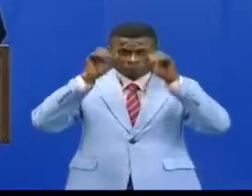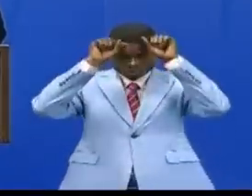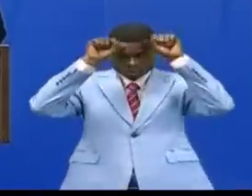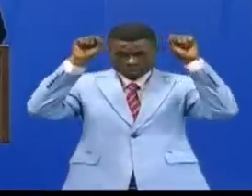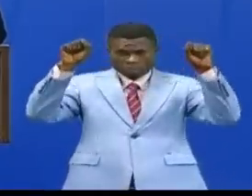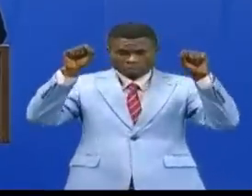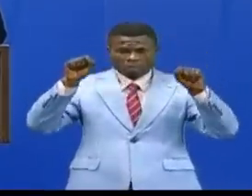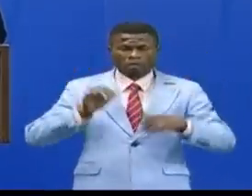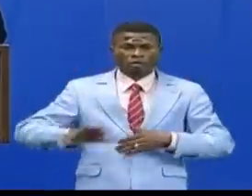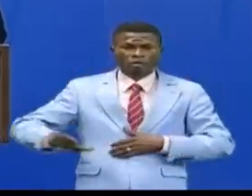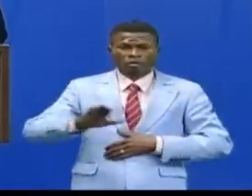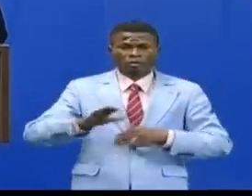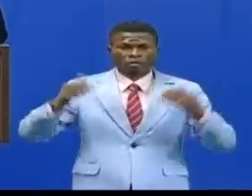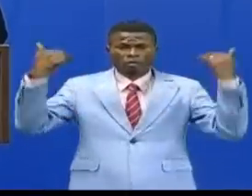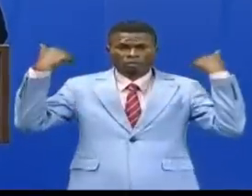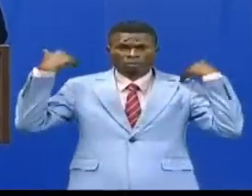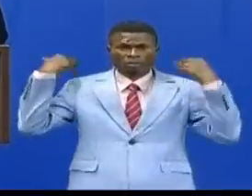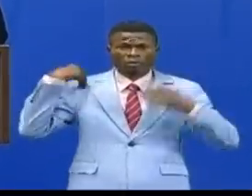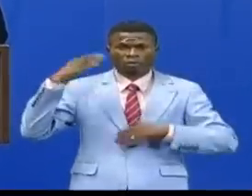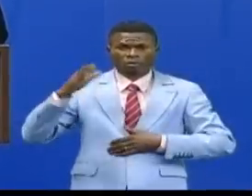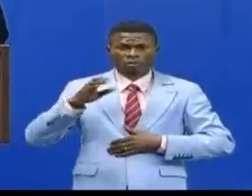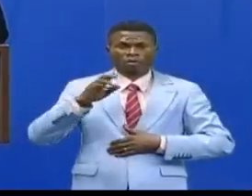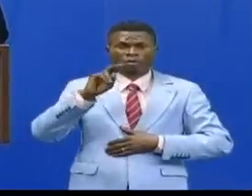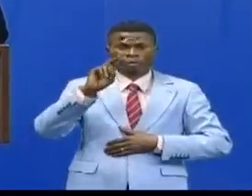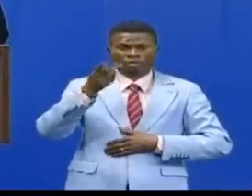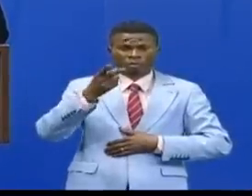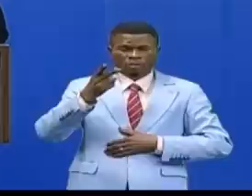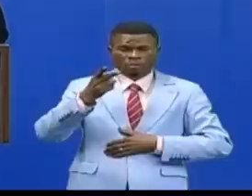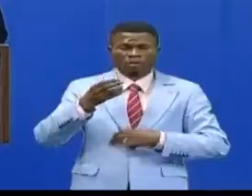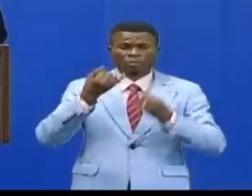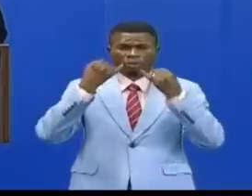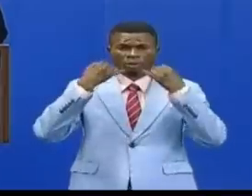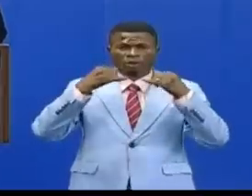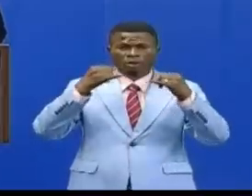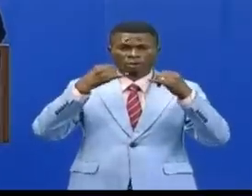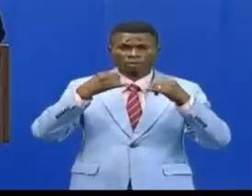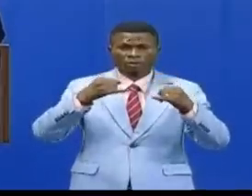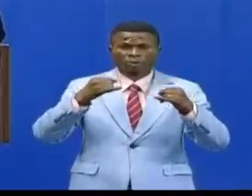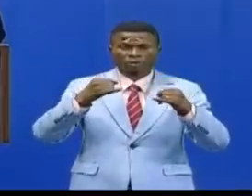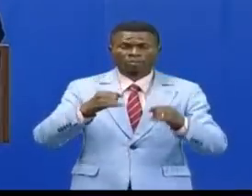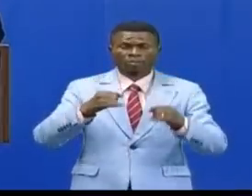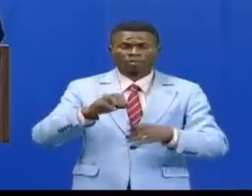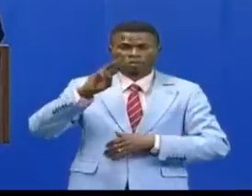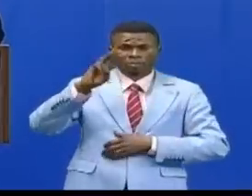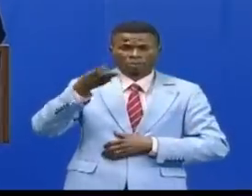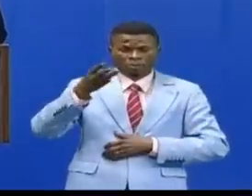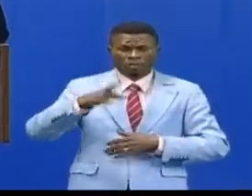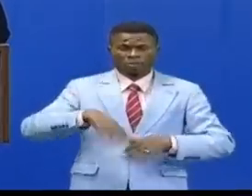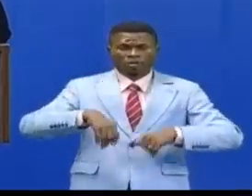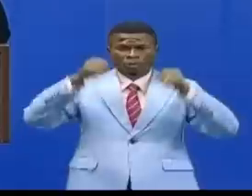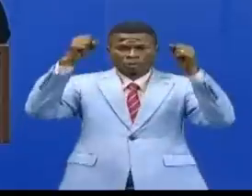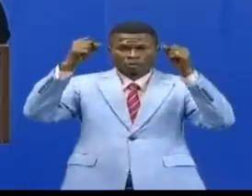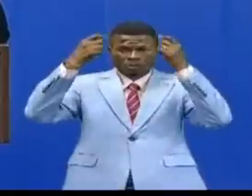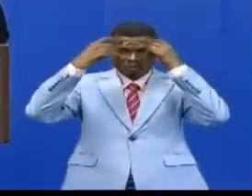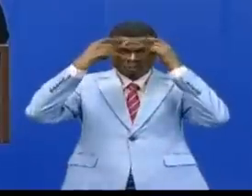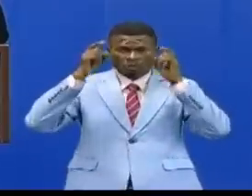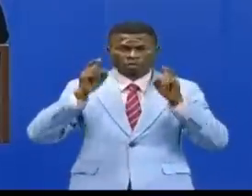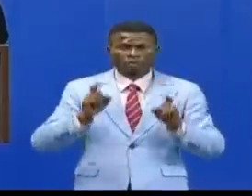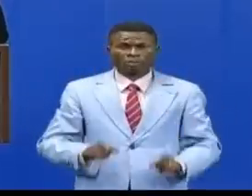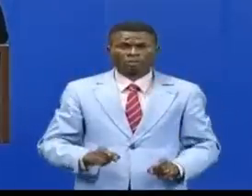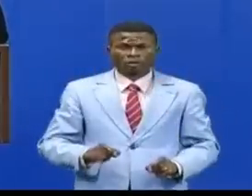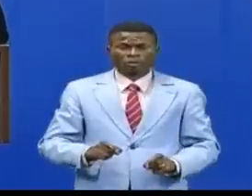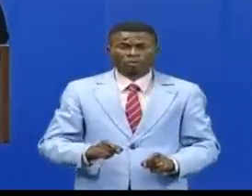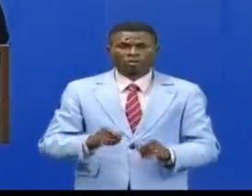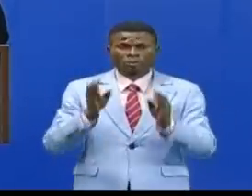de la République, chef de l'État. 2. Point d'information. 3. Approbation d'un relevé des décisions